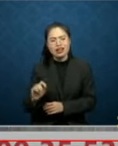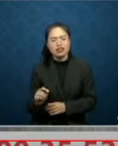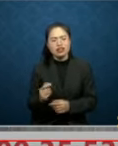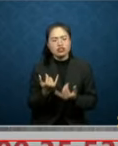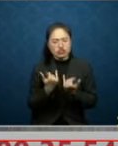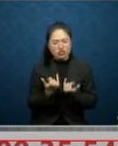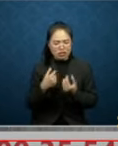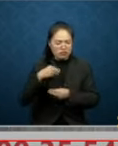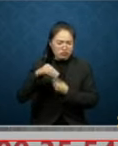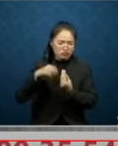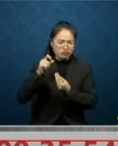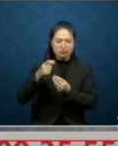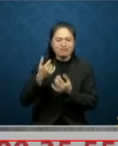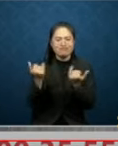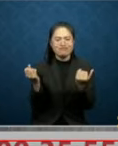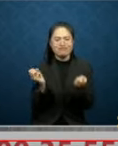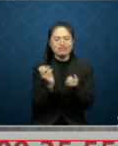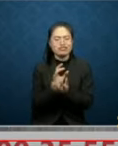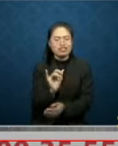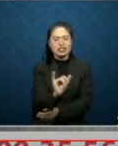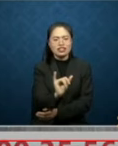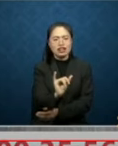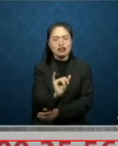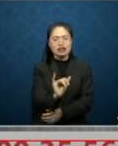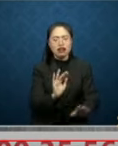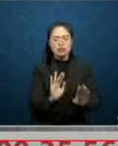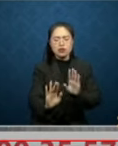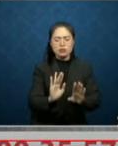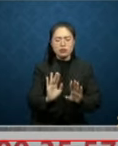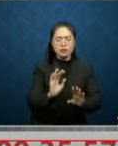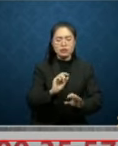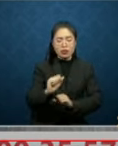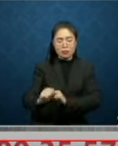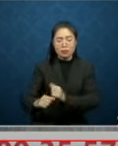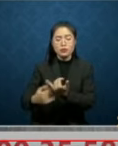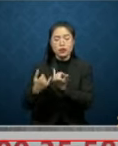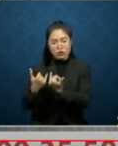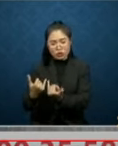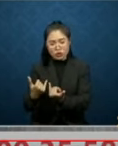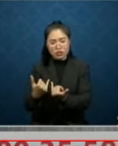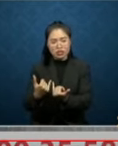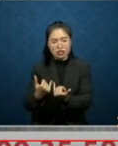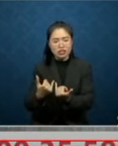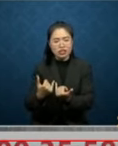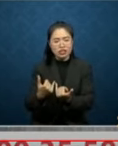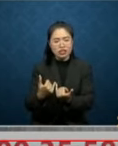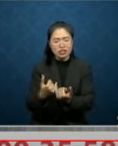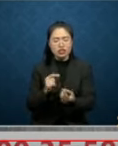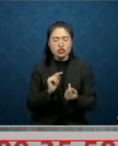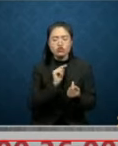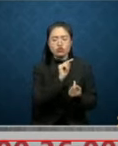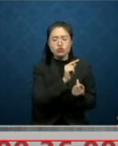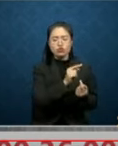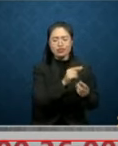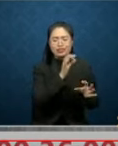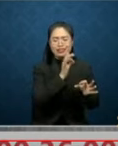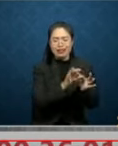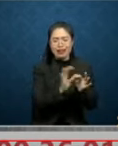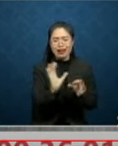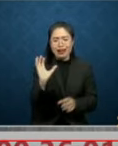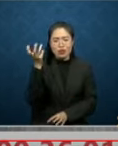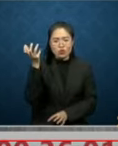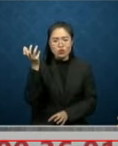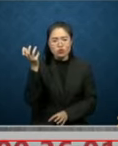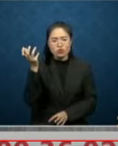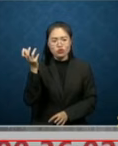ตซึ่งเมื่อเปรียบเทียบภาวะเศรษฐกิจในปัจจุบันกับเศรษฐกิจตามคำนิยามของธนาคารโลกเนี่ยคำว่าวิกฤตเศรษฐ